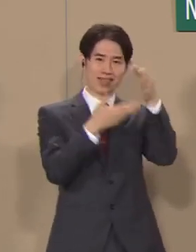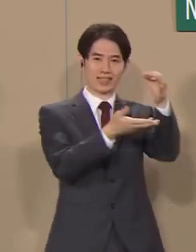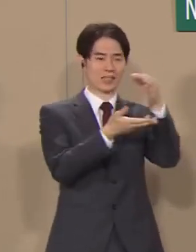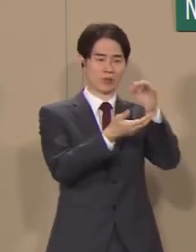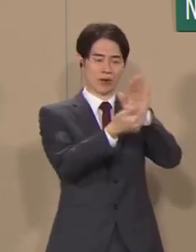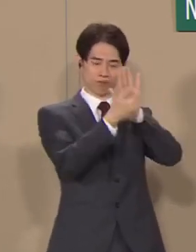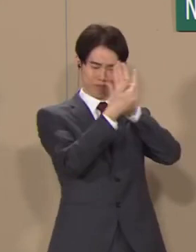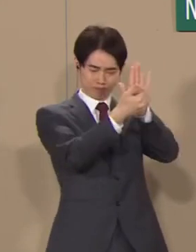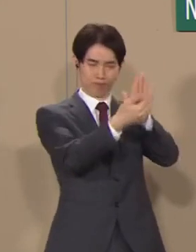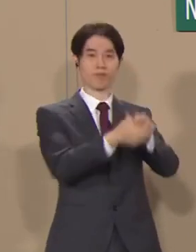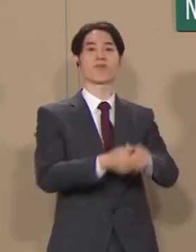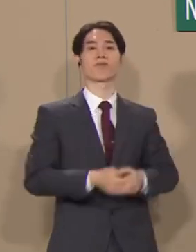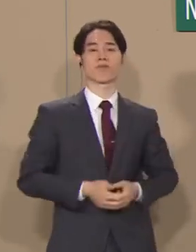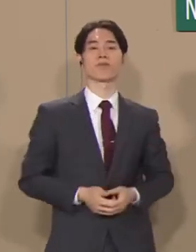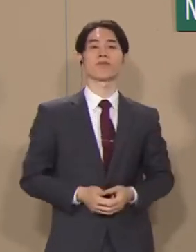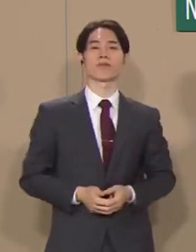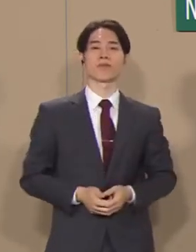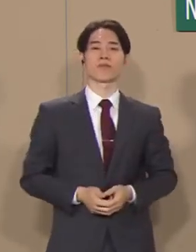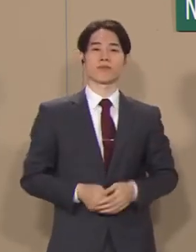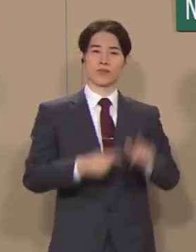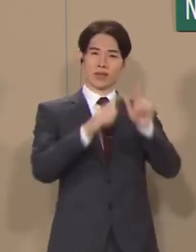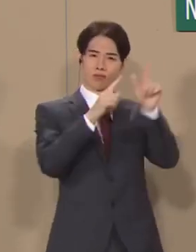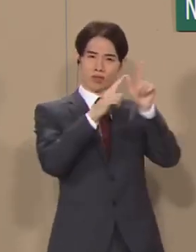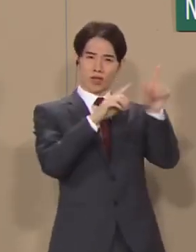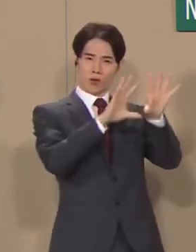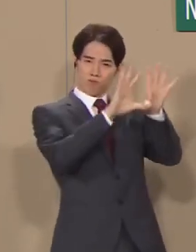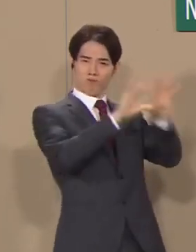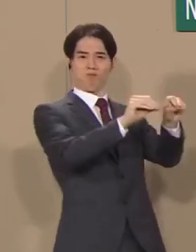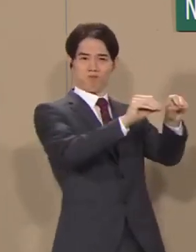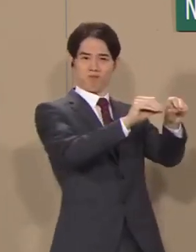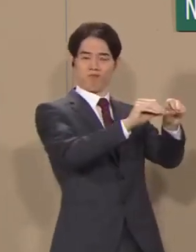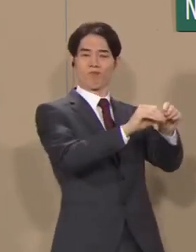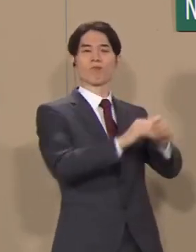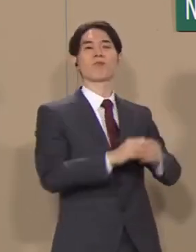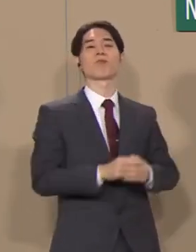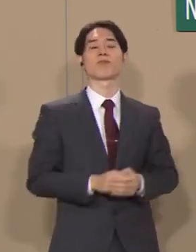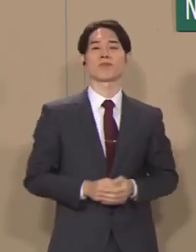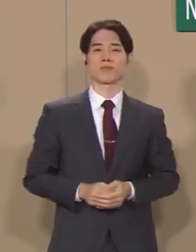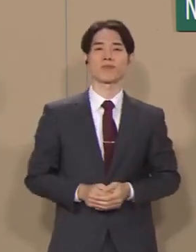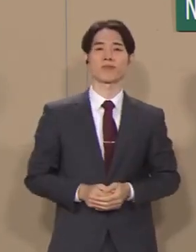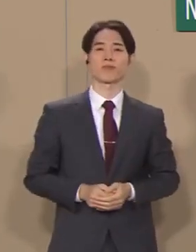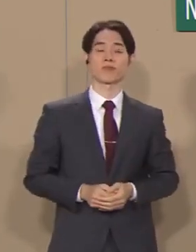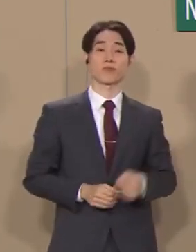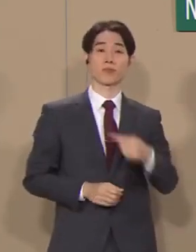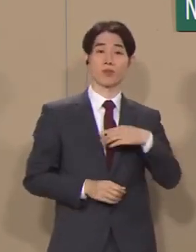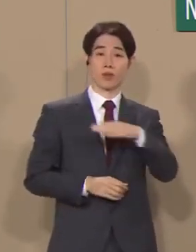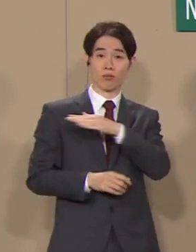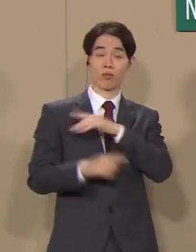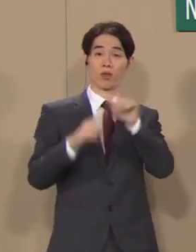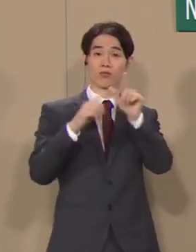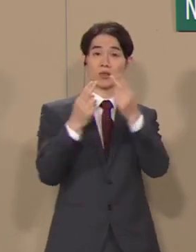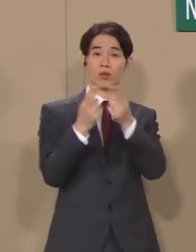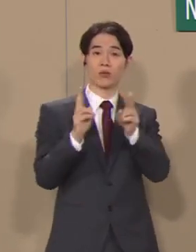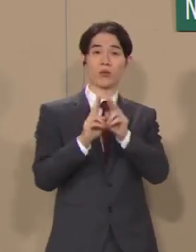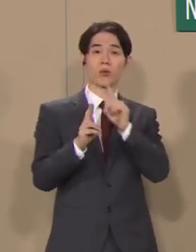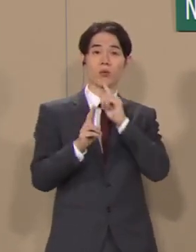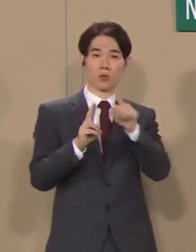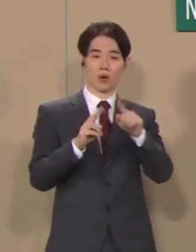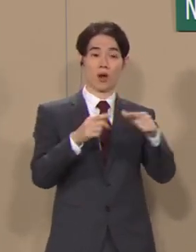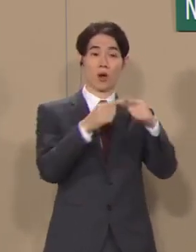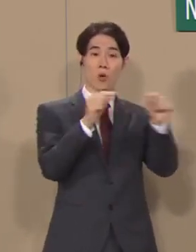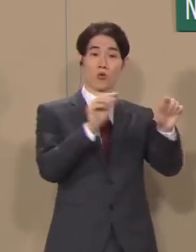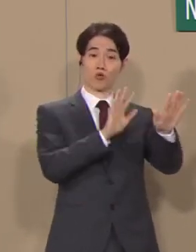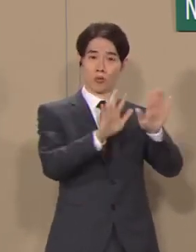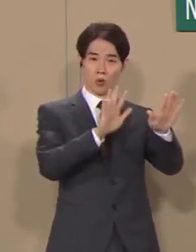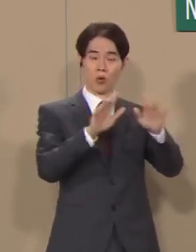受け取りませんnhk をぶっ壊す我々 nhk 等は国防外交